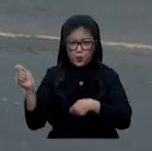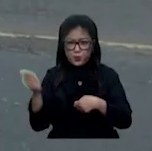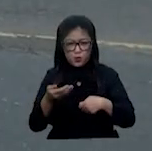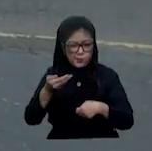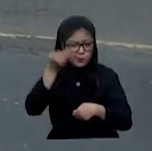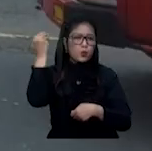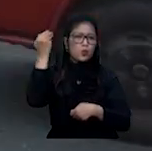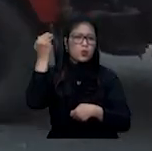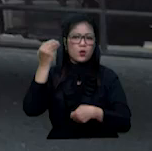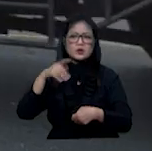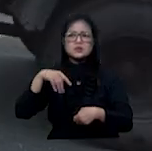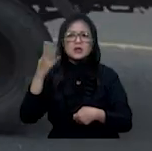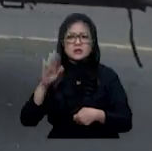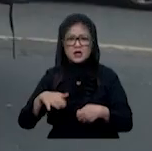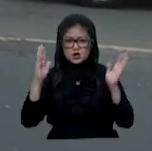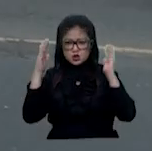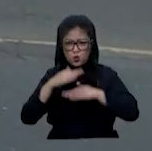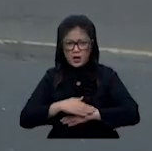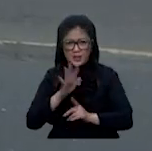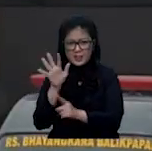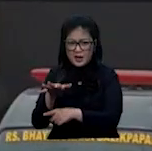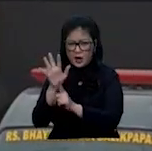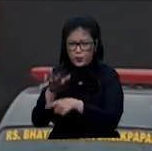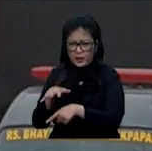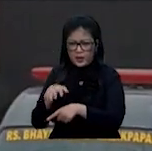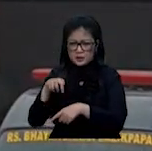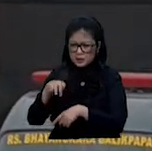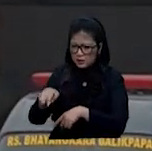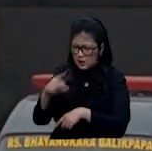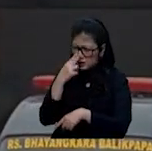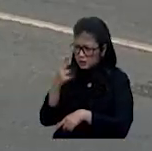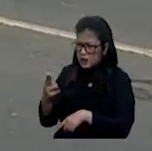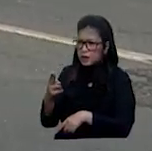dari salat tarawih, korban tak sengaja melewati perang sarung yang dilakukan sekelompok remaja.